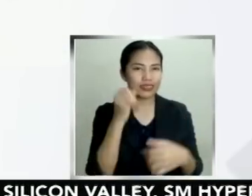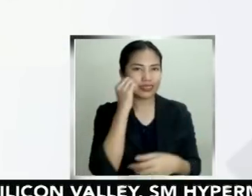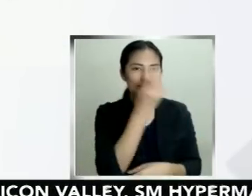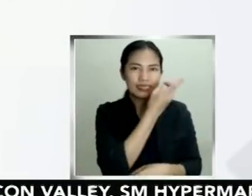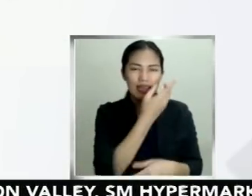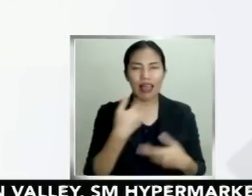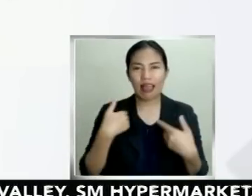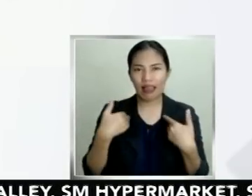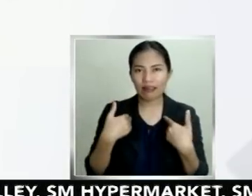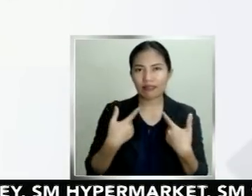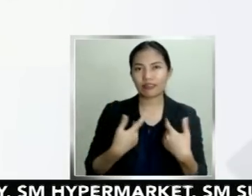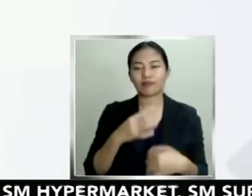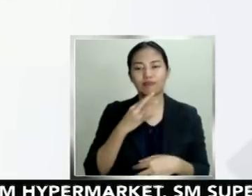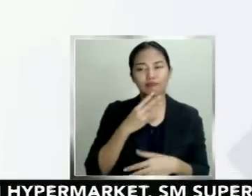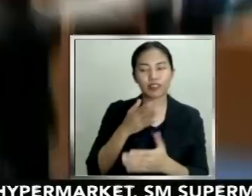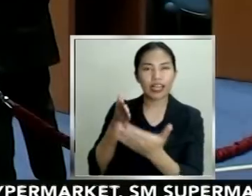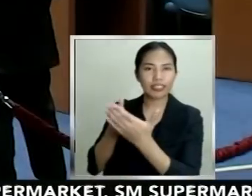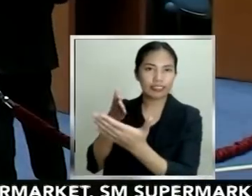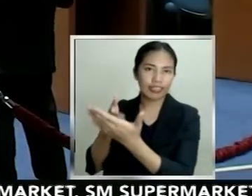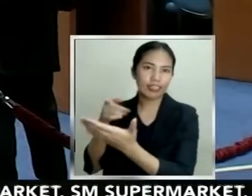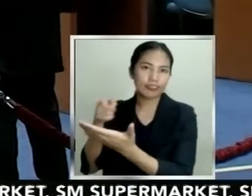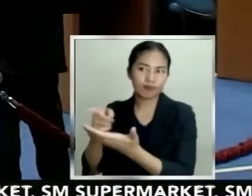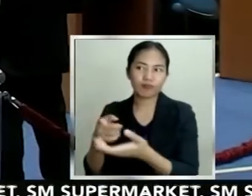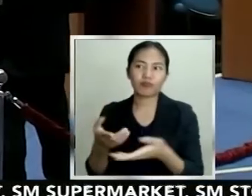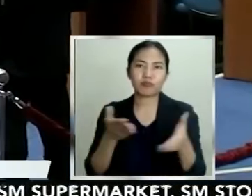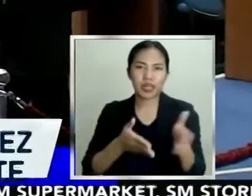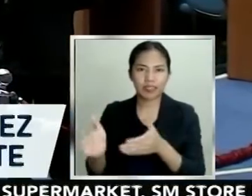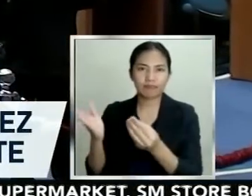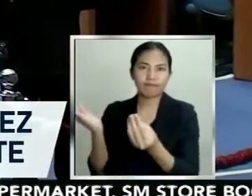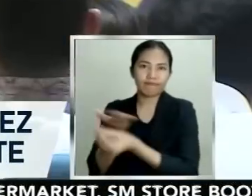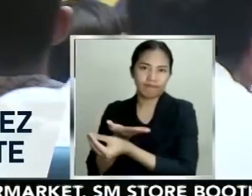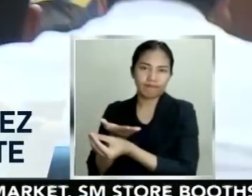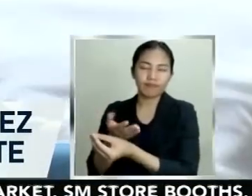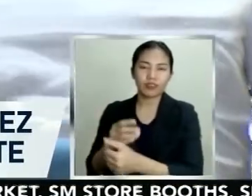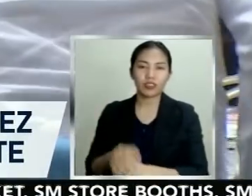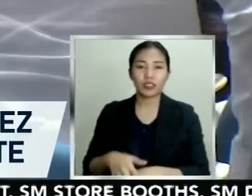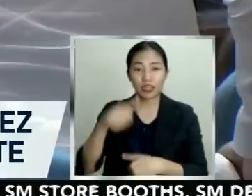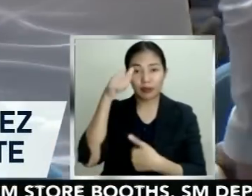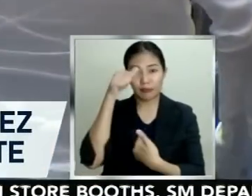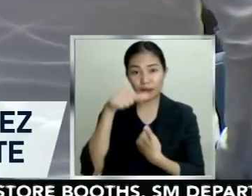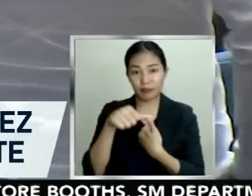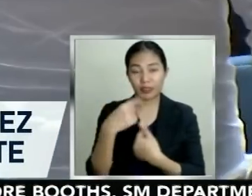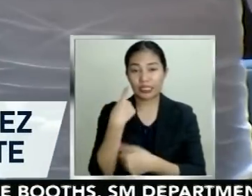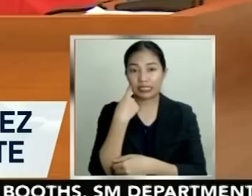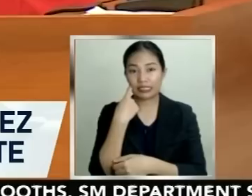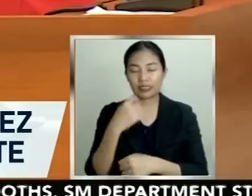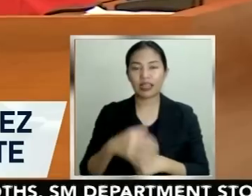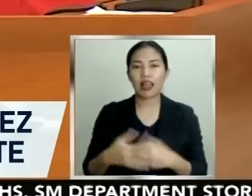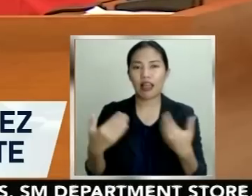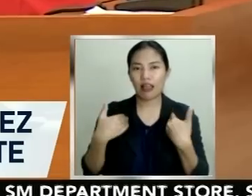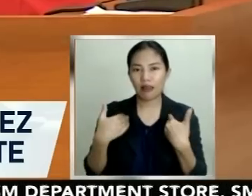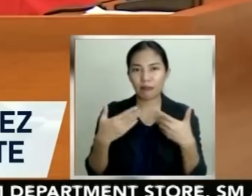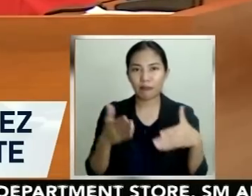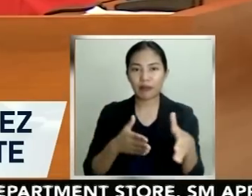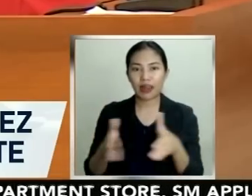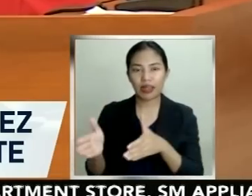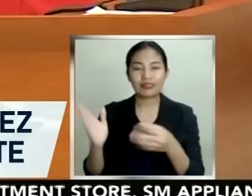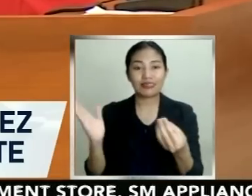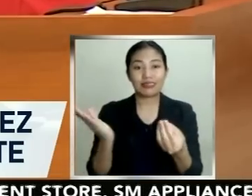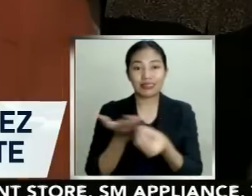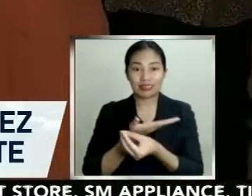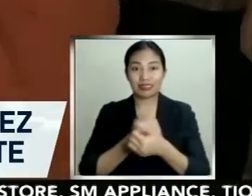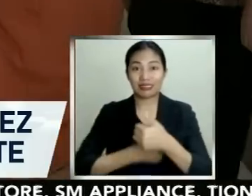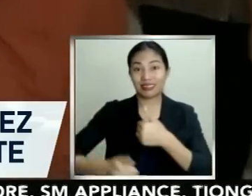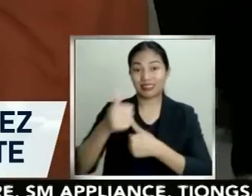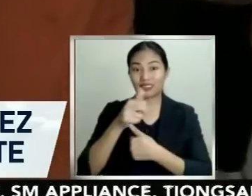para patalsikin si Romualdez. Matatanda ang matapos umugong ang umano'y mga tangkang patalsikin bilang Speaker of the House si Romualdez